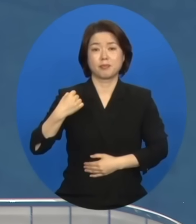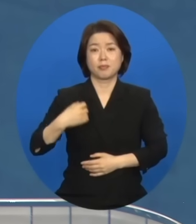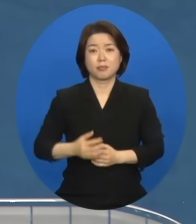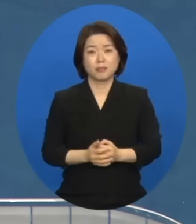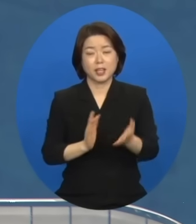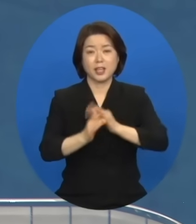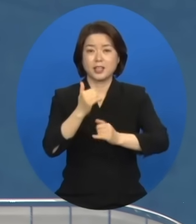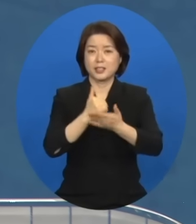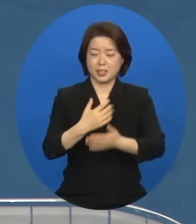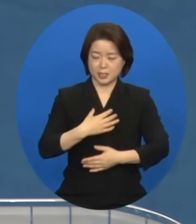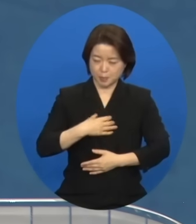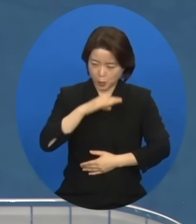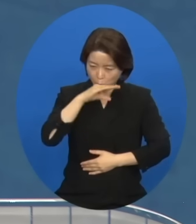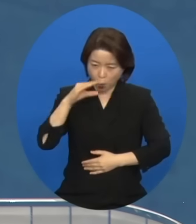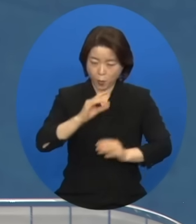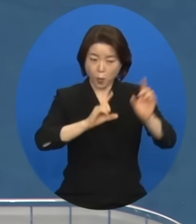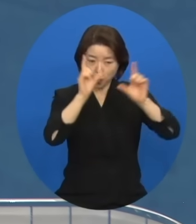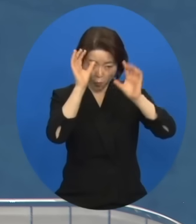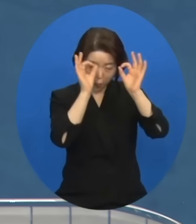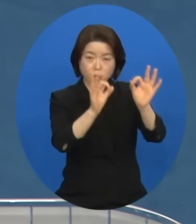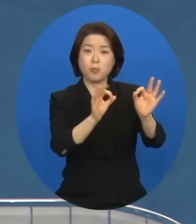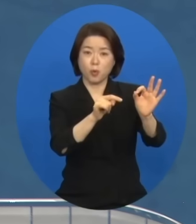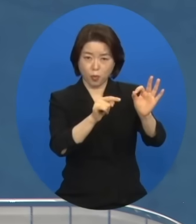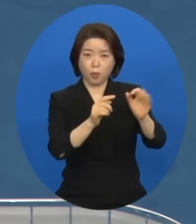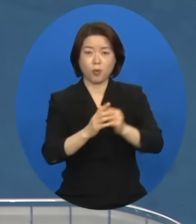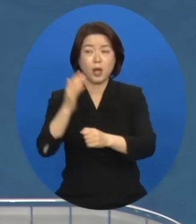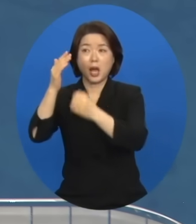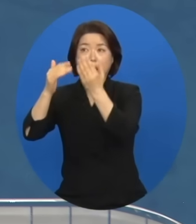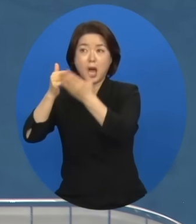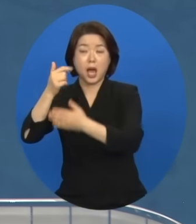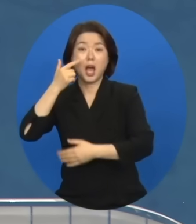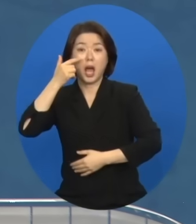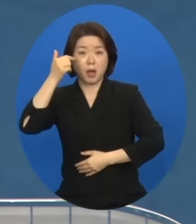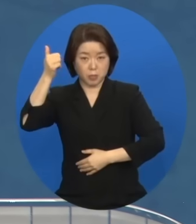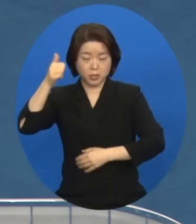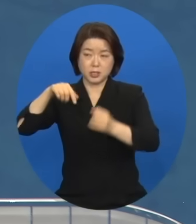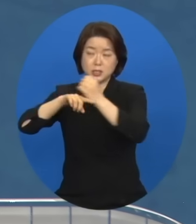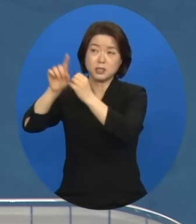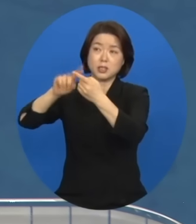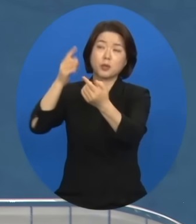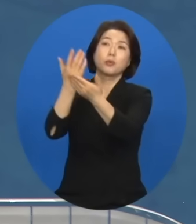예수님의 이 경건하심을 보시고 아버지 뜻대로 하옵소서.